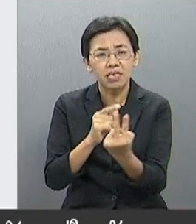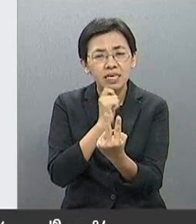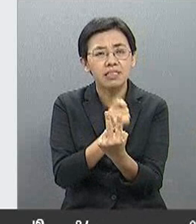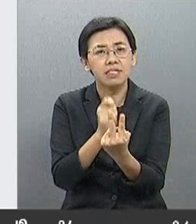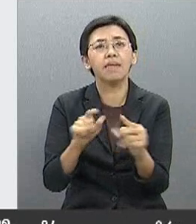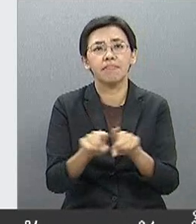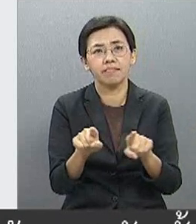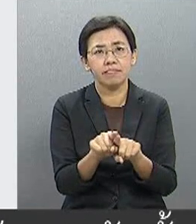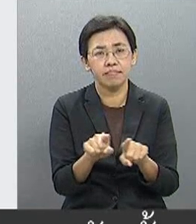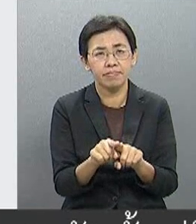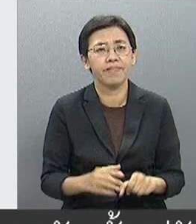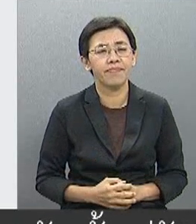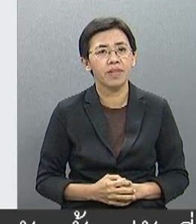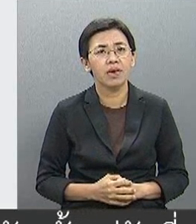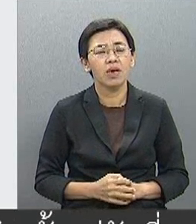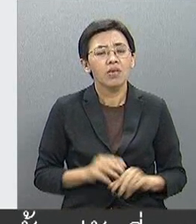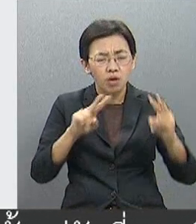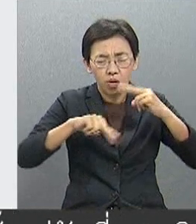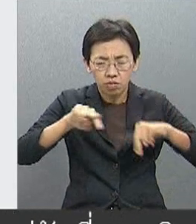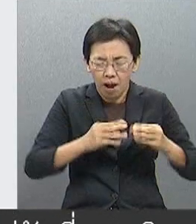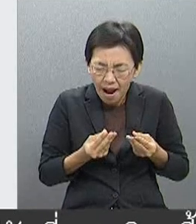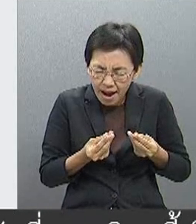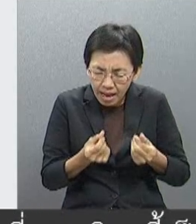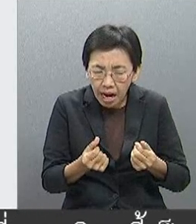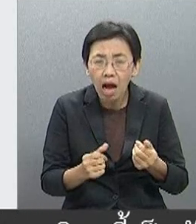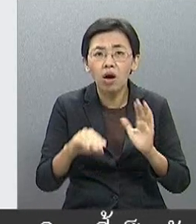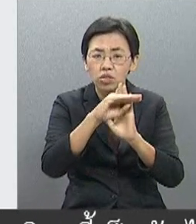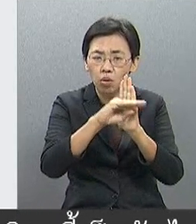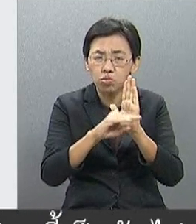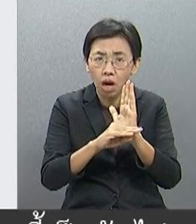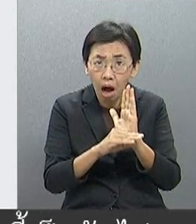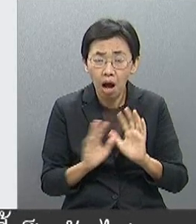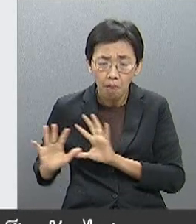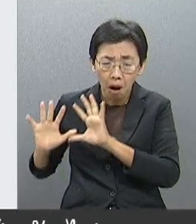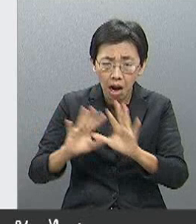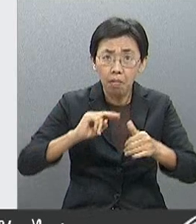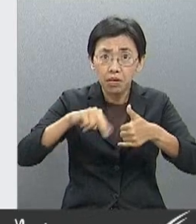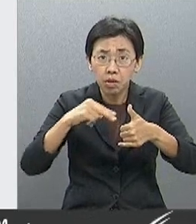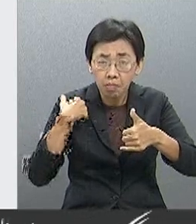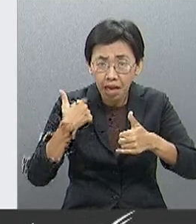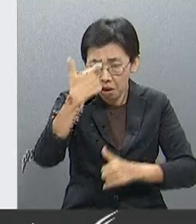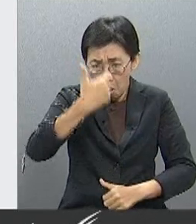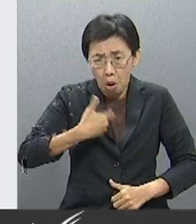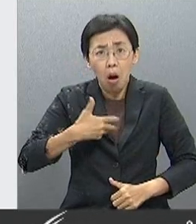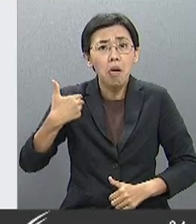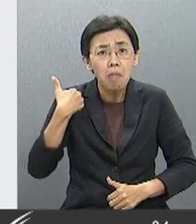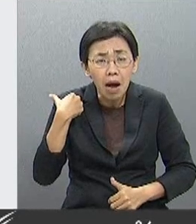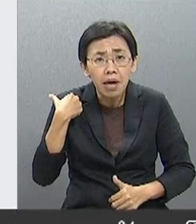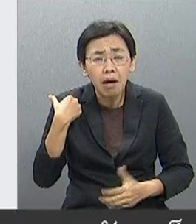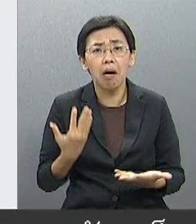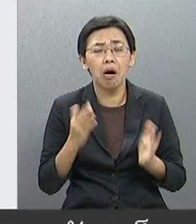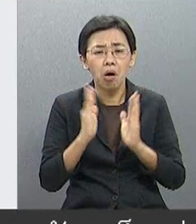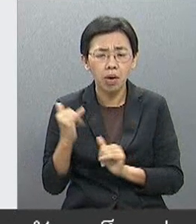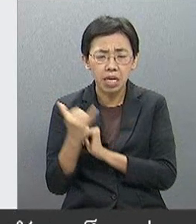จากนี้จะต้องตรวจสอบอย่างละเอียดถึงมาตรการการตรวจคัดกรองเข้มงวดทั้งการวัดอุณหภูมิร่างกายและการกำหนดจำนวนผู้เข้าร่วมกิจกร